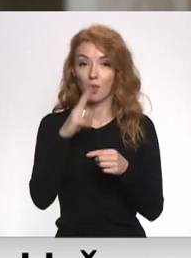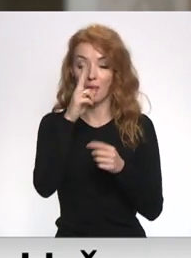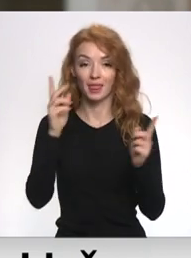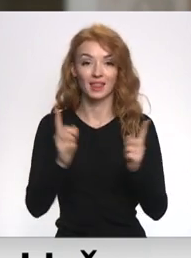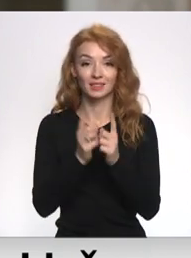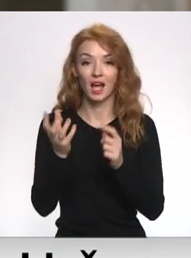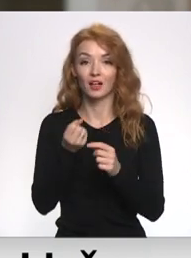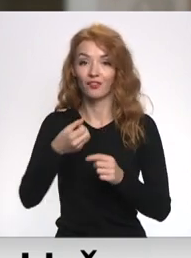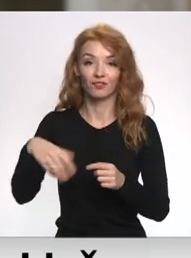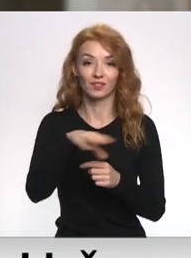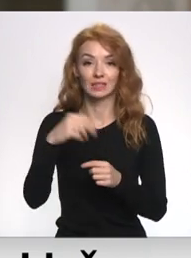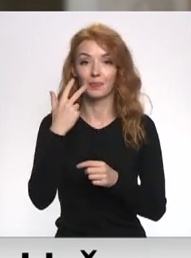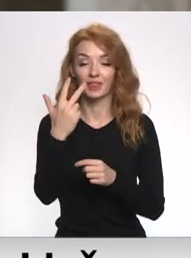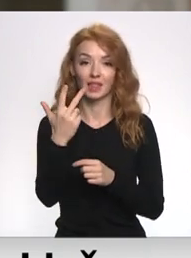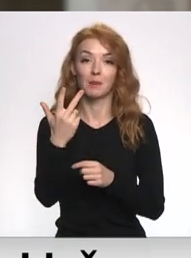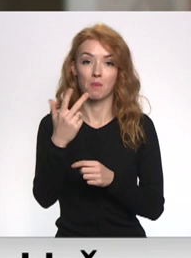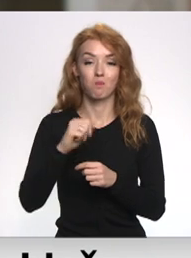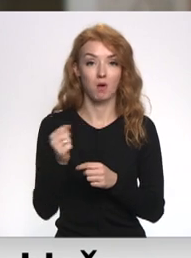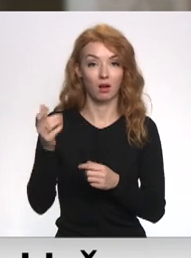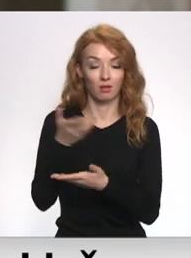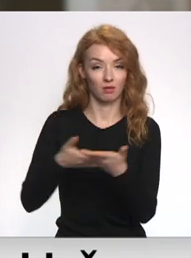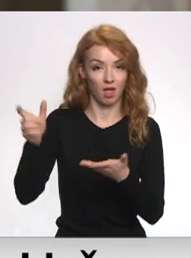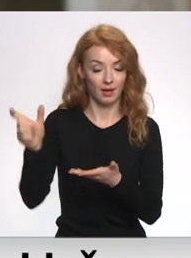visiem 3. potenciālajiem partneriem.